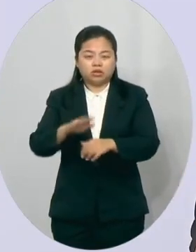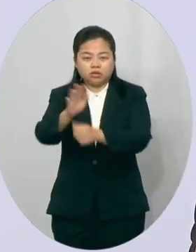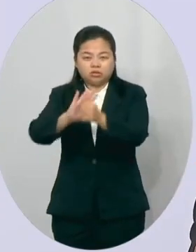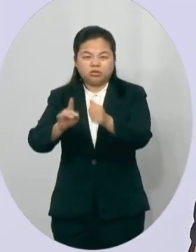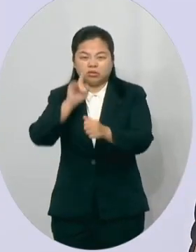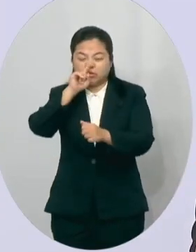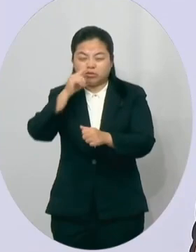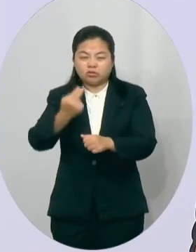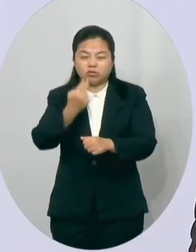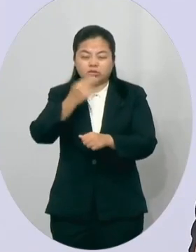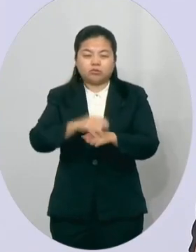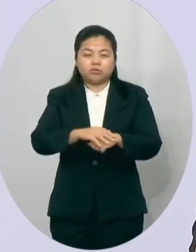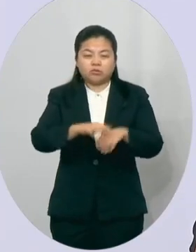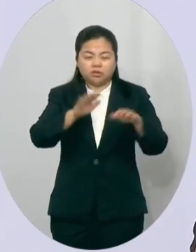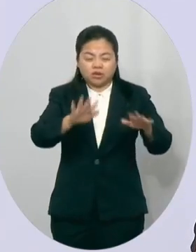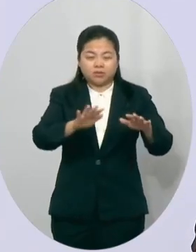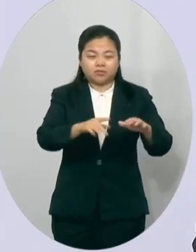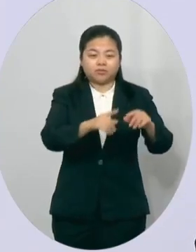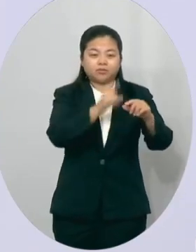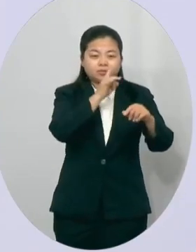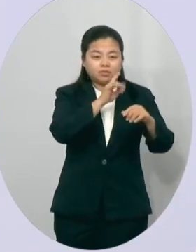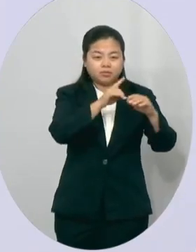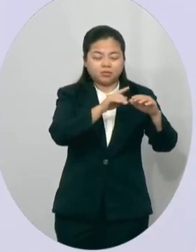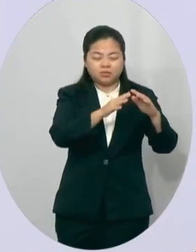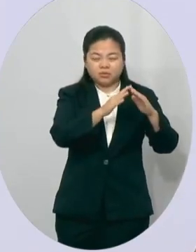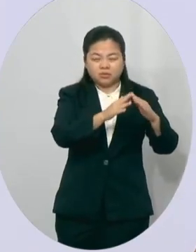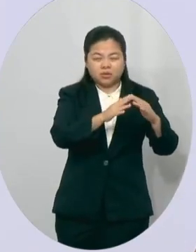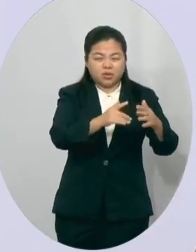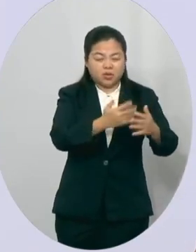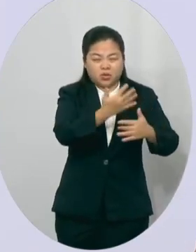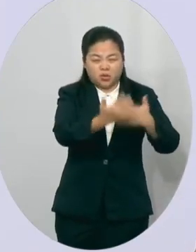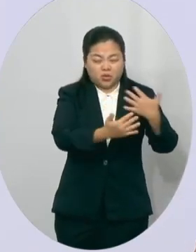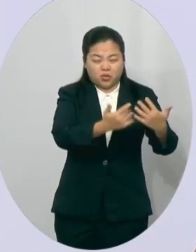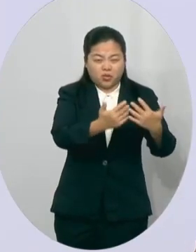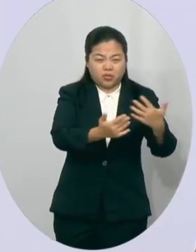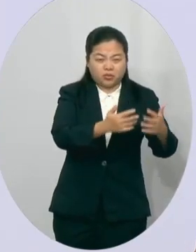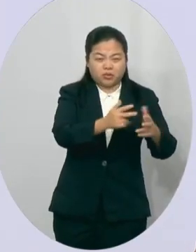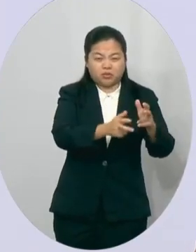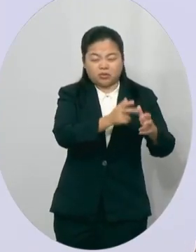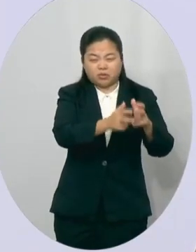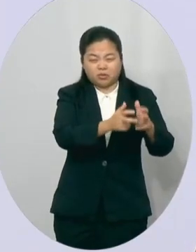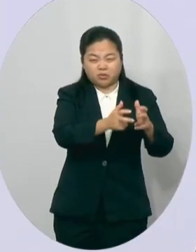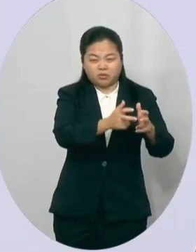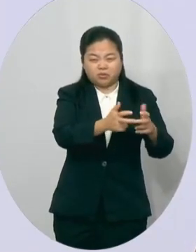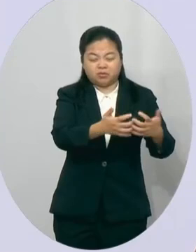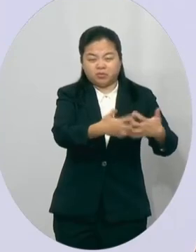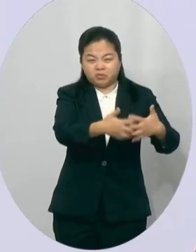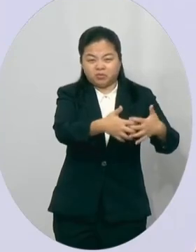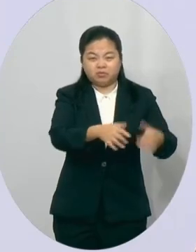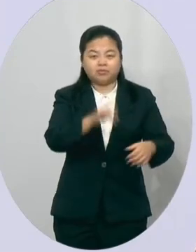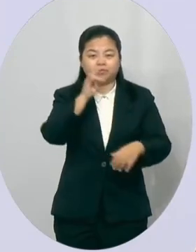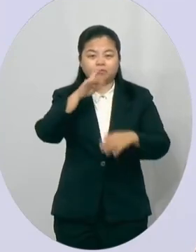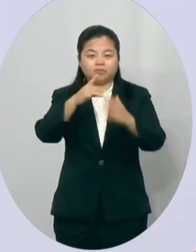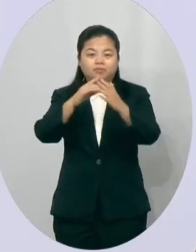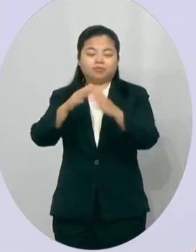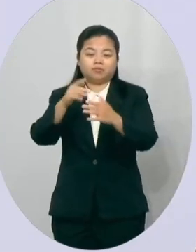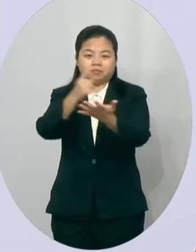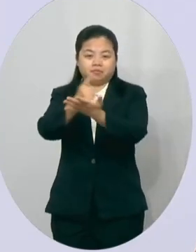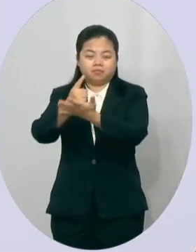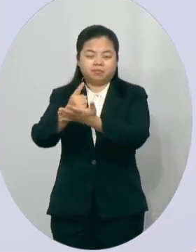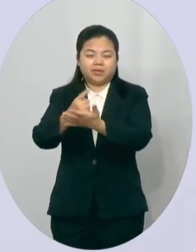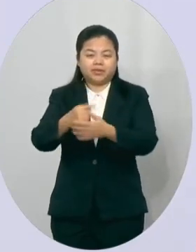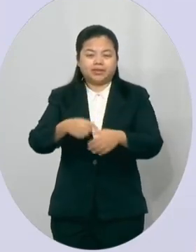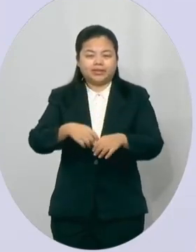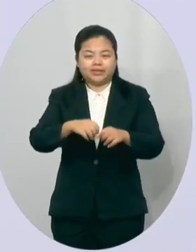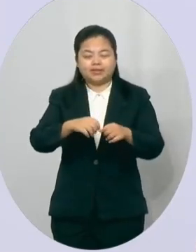头却用大量燃煤的方式在发电。固然我们做台中的民众牺牲我们